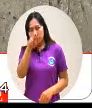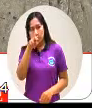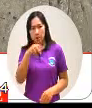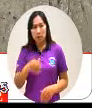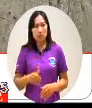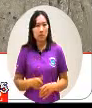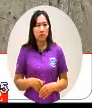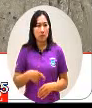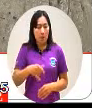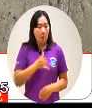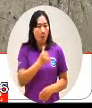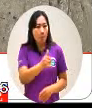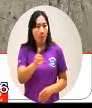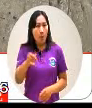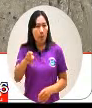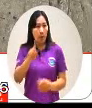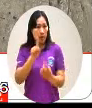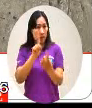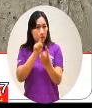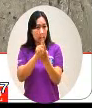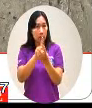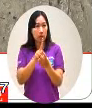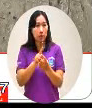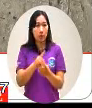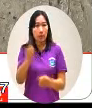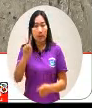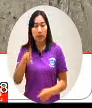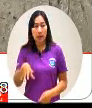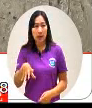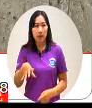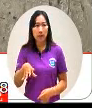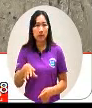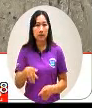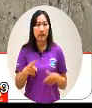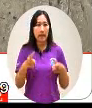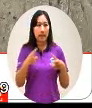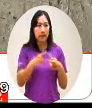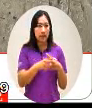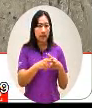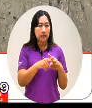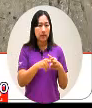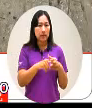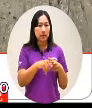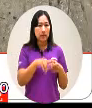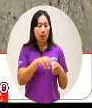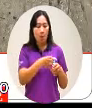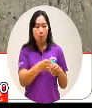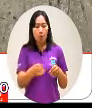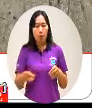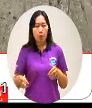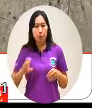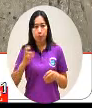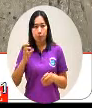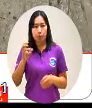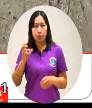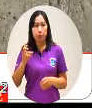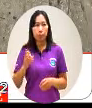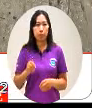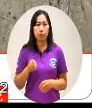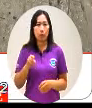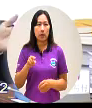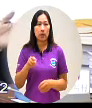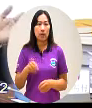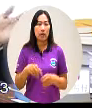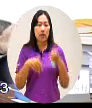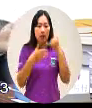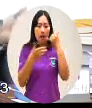面拄啊小琉球，你有看无？这个乌影，这会使讲是一个高平溪出海口，面对东港，面对小琉球，这海波新鲜